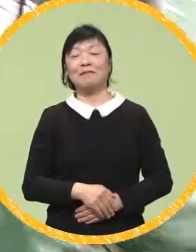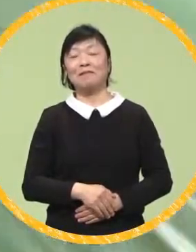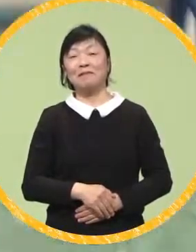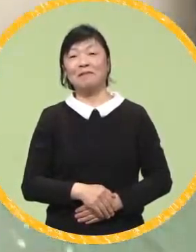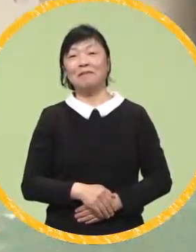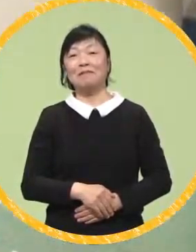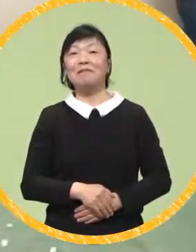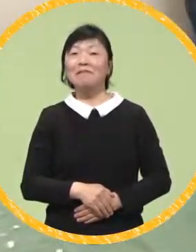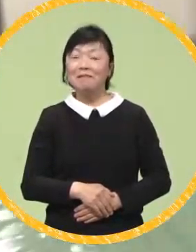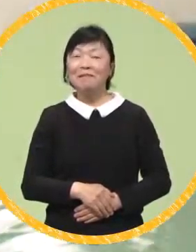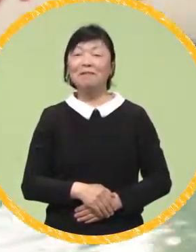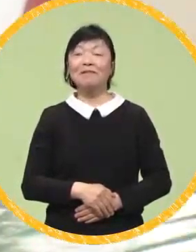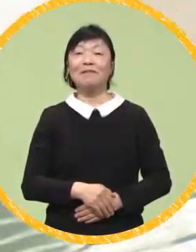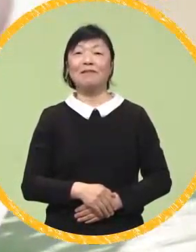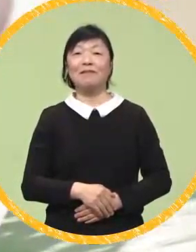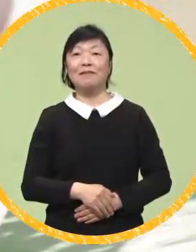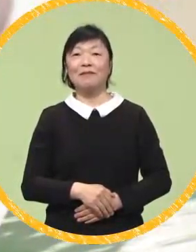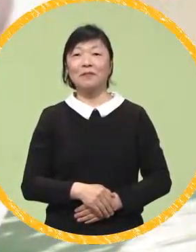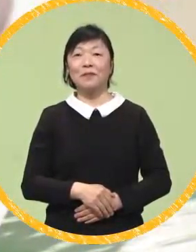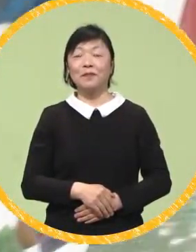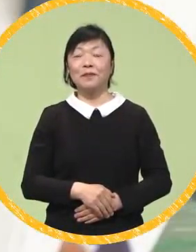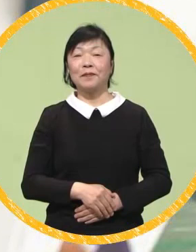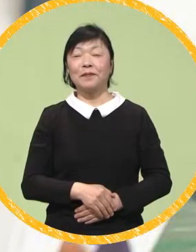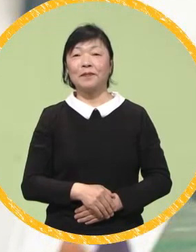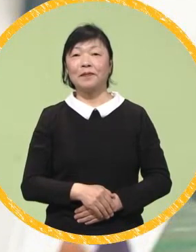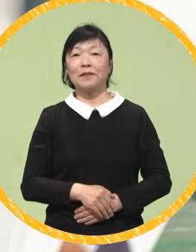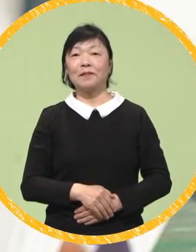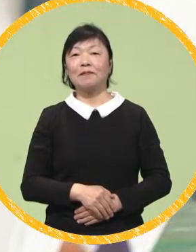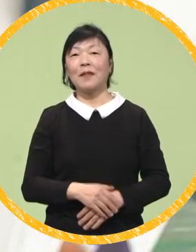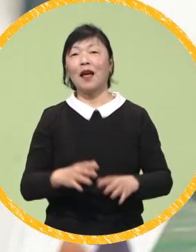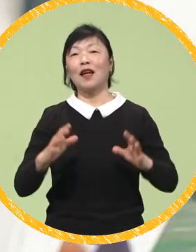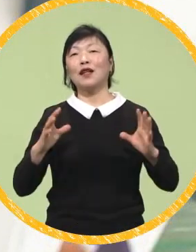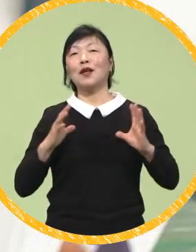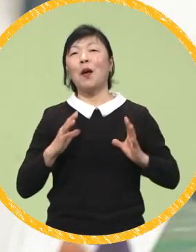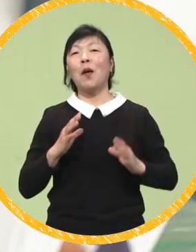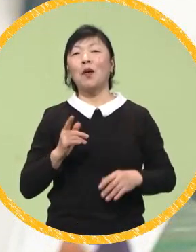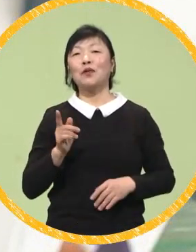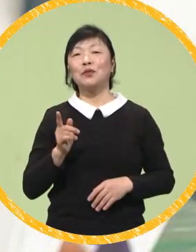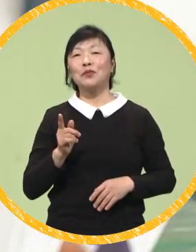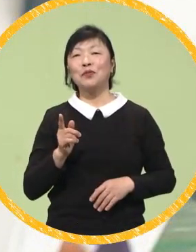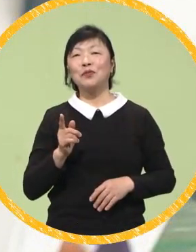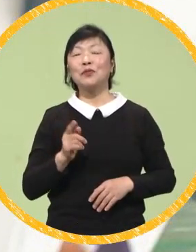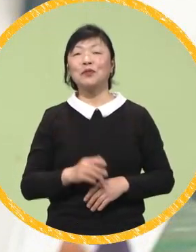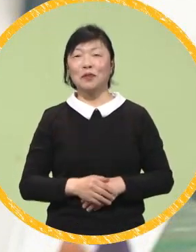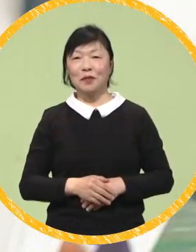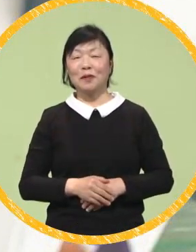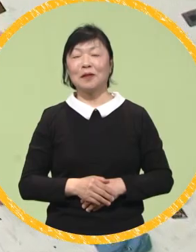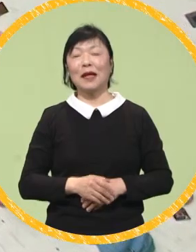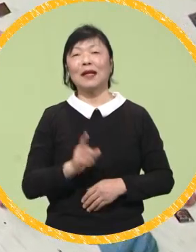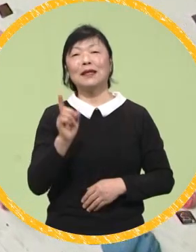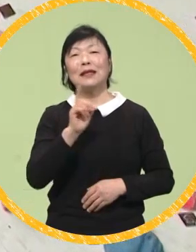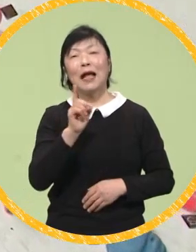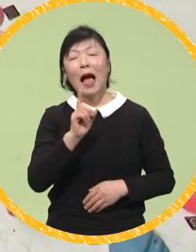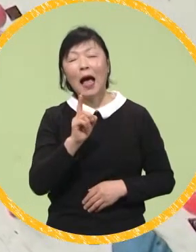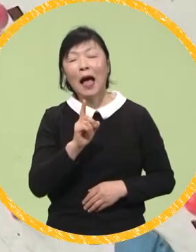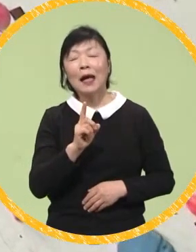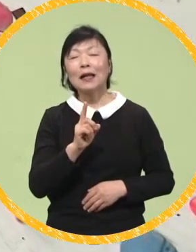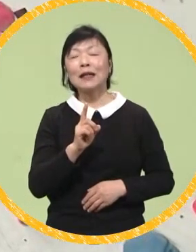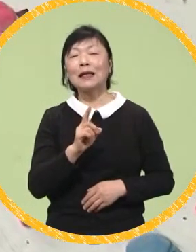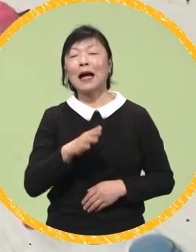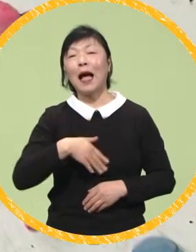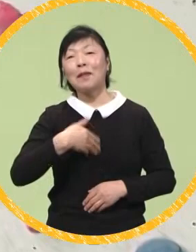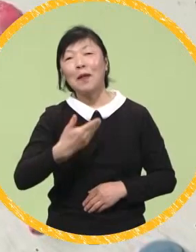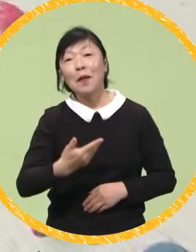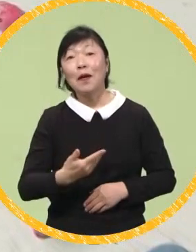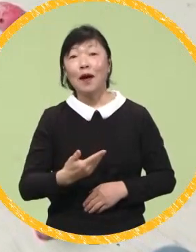外資勢がございますかださっ余裕を見せる打つなんか腹が立ちますねえ